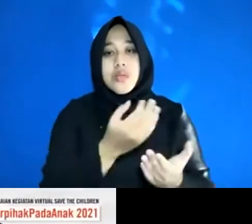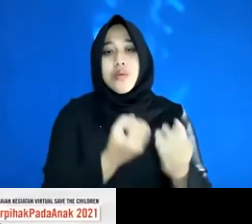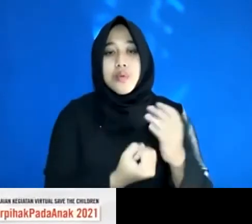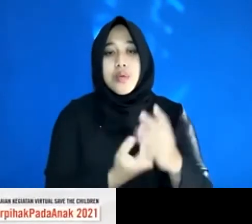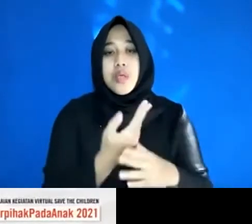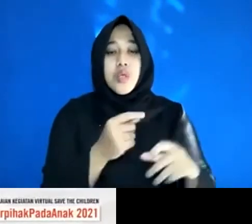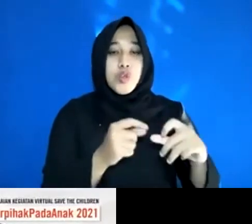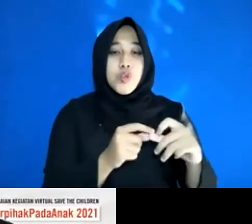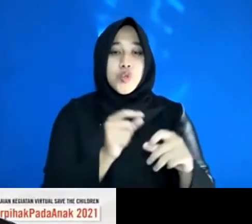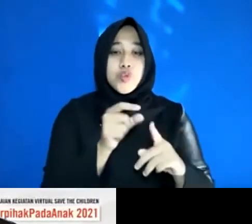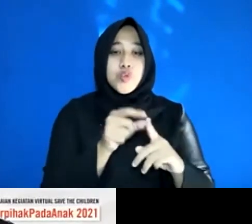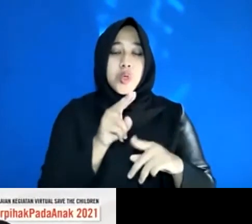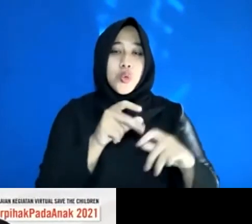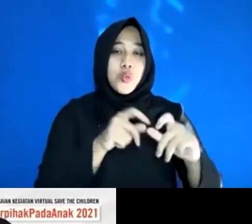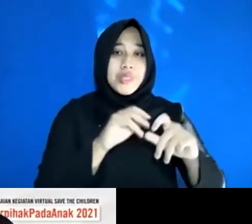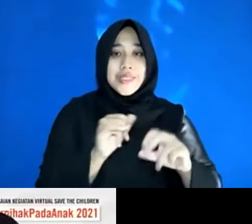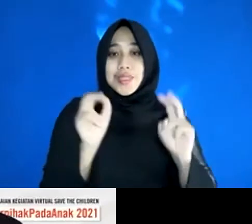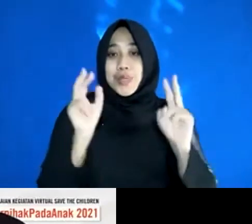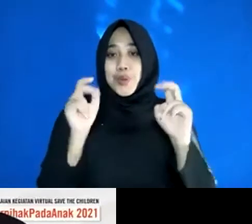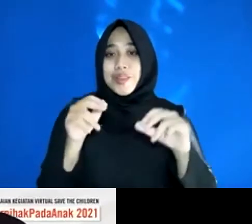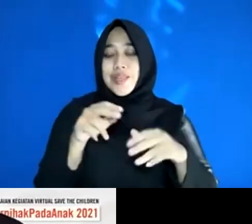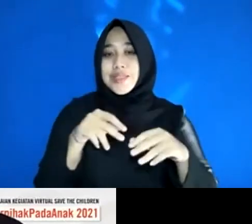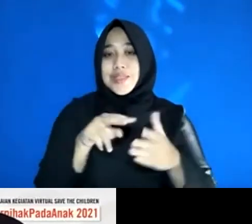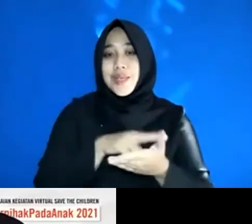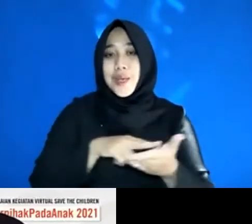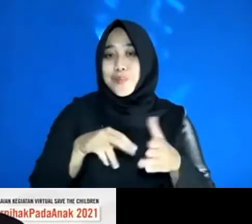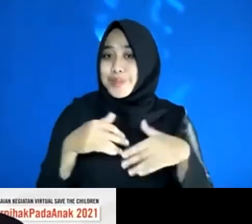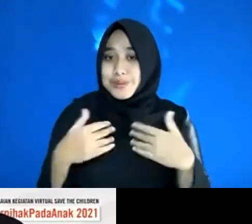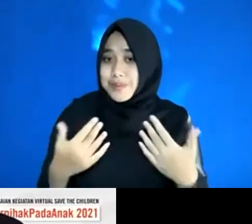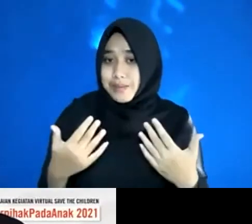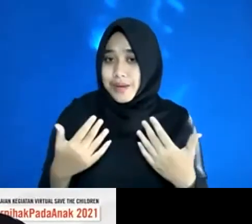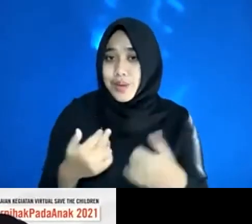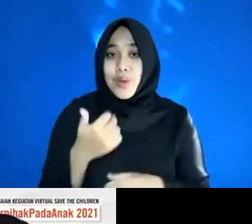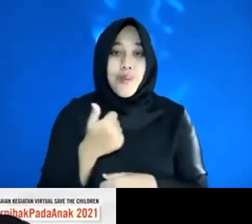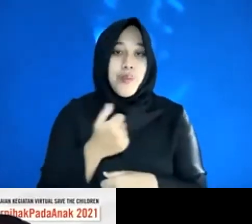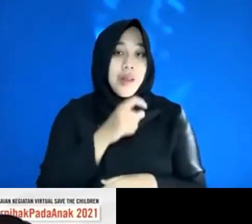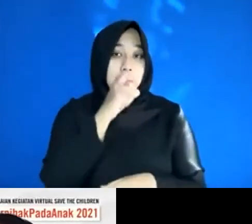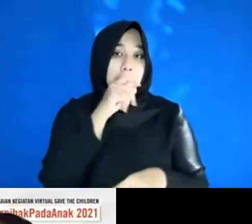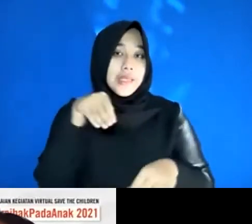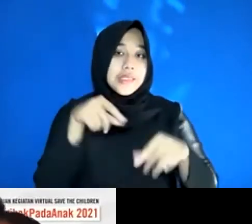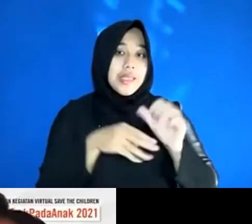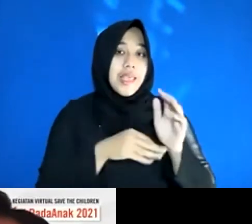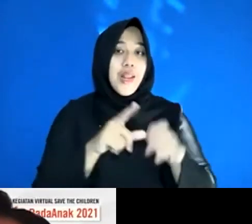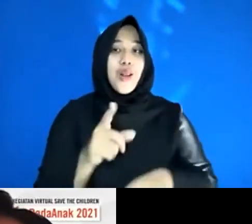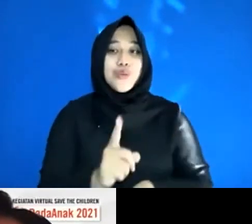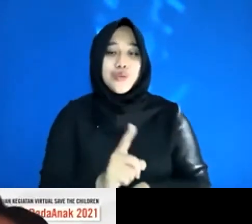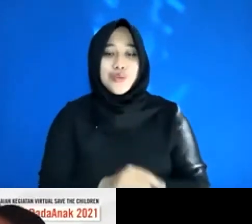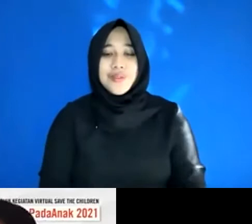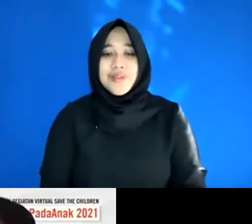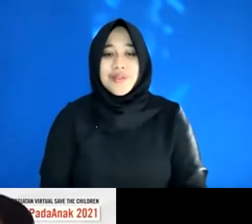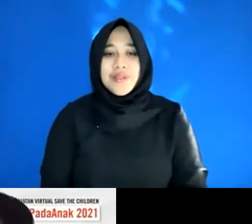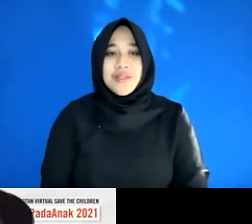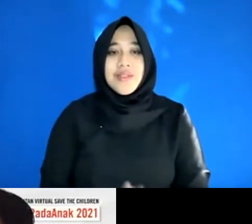supervisi di konteks kampus seperti itu gimana? Boleh dari Pak Zainal dulu. Nggak enak sama Mbak